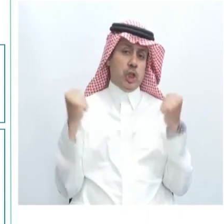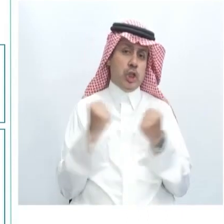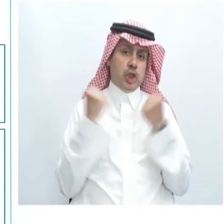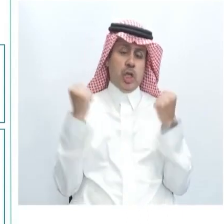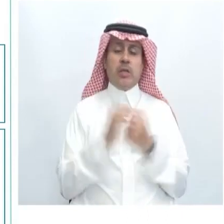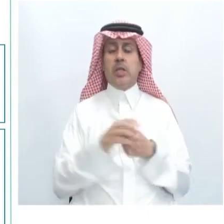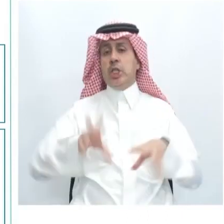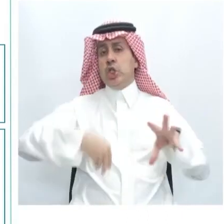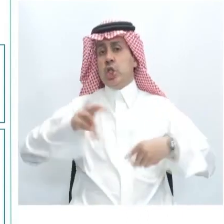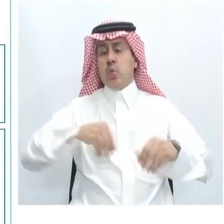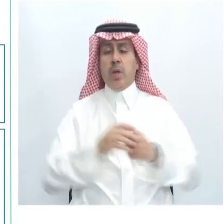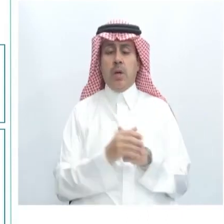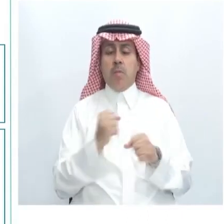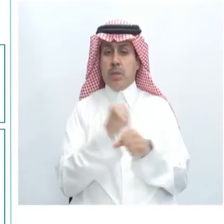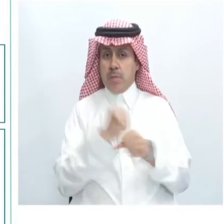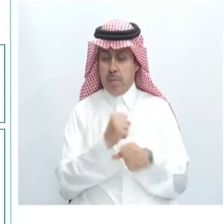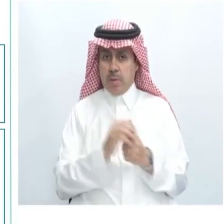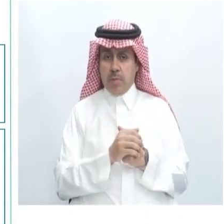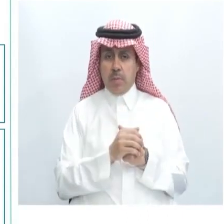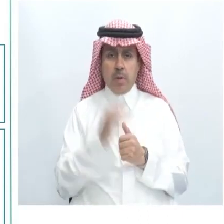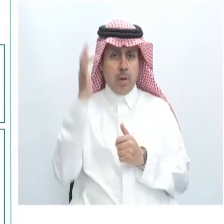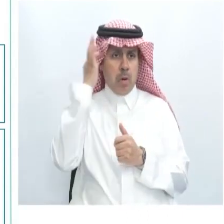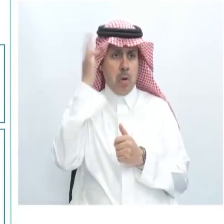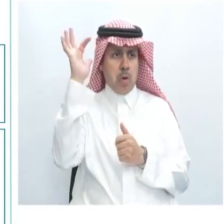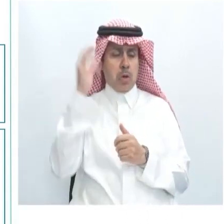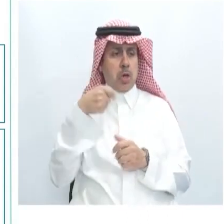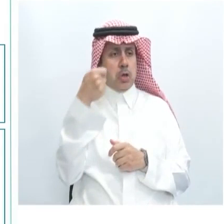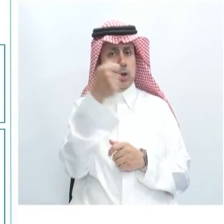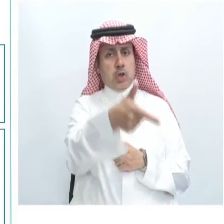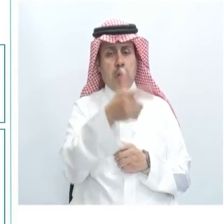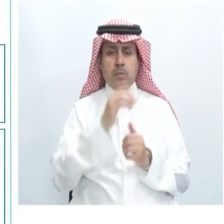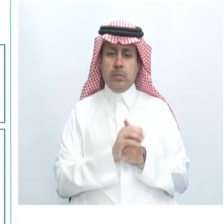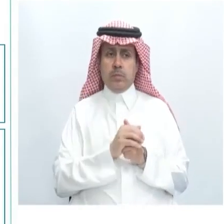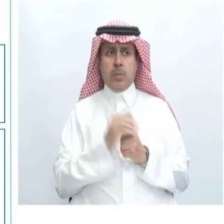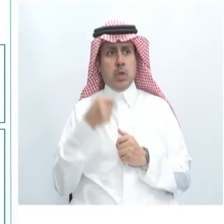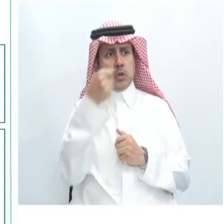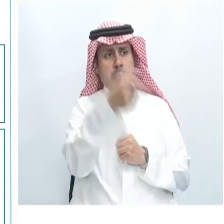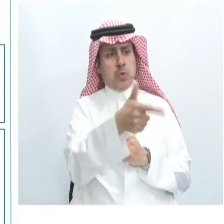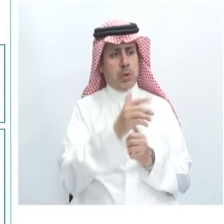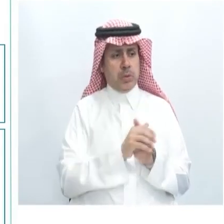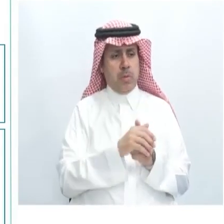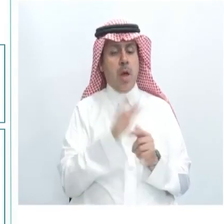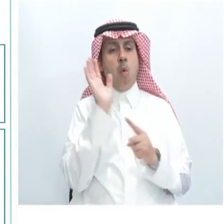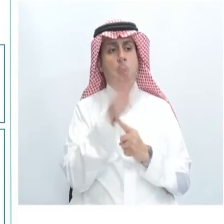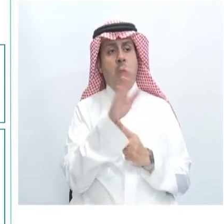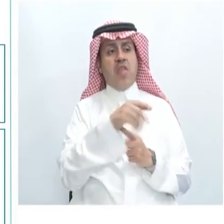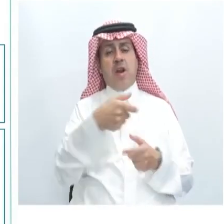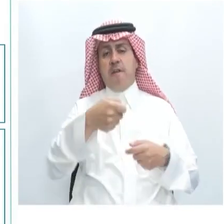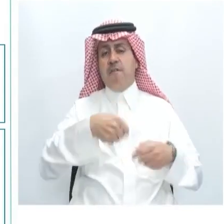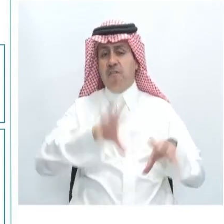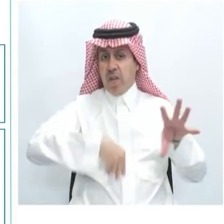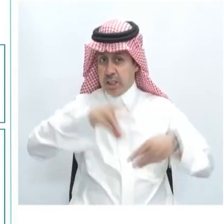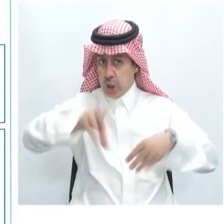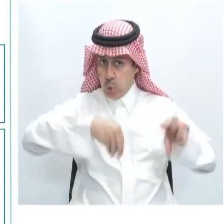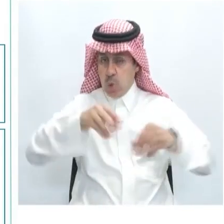لانه يمارس عبر قراره الشرائب فحينما يقدم على شراء منتج هو يؤثر في التسويق حينما